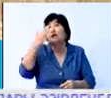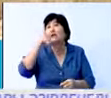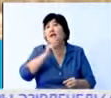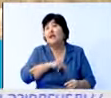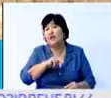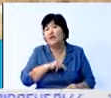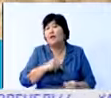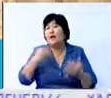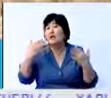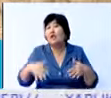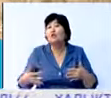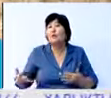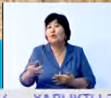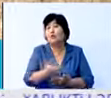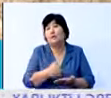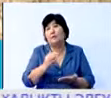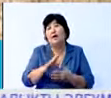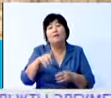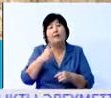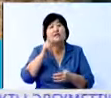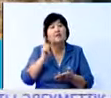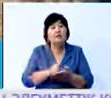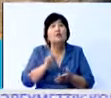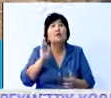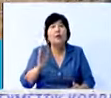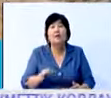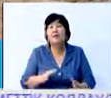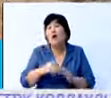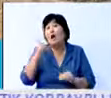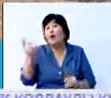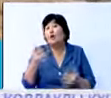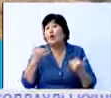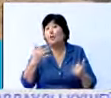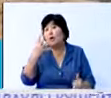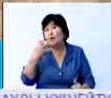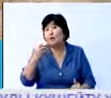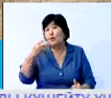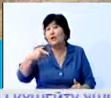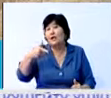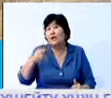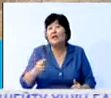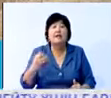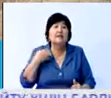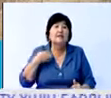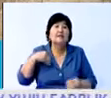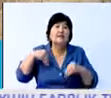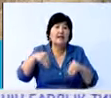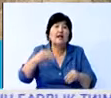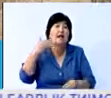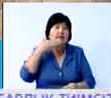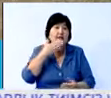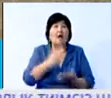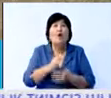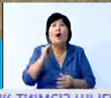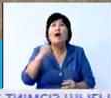еңбекті шашпай төкпей жинап алу басты міндет болмақ. Шаруашылықта биыл 530 гектарға сыр салысы егілген.